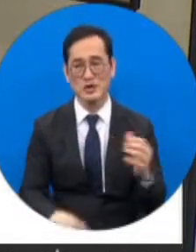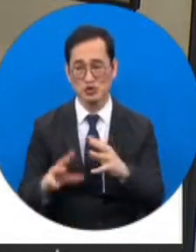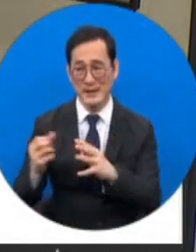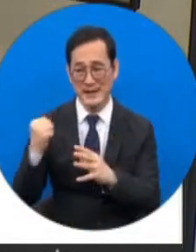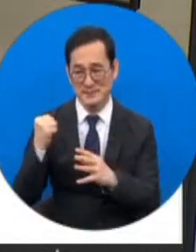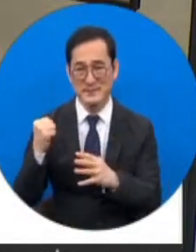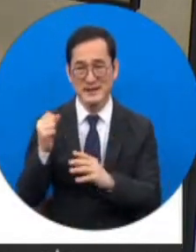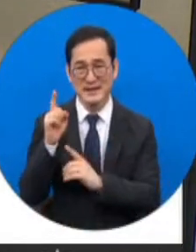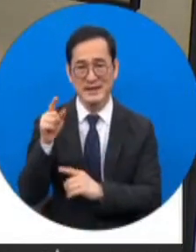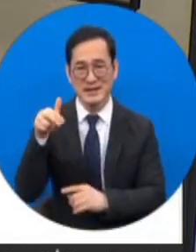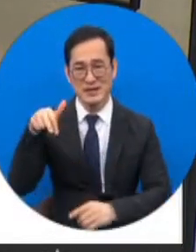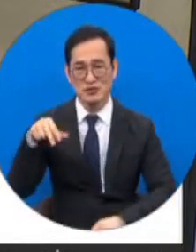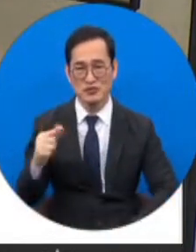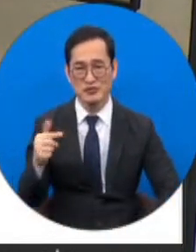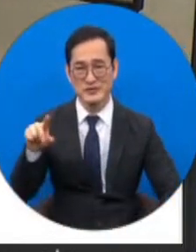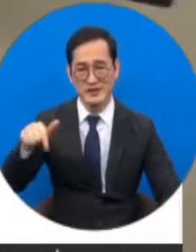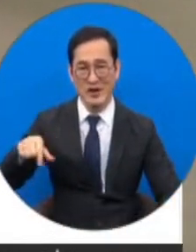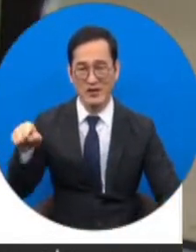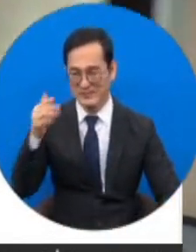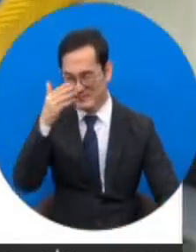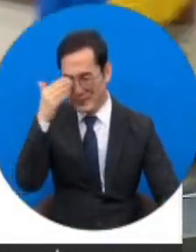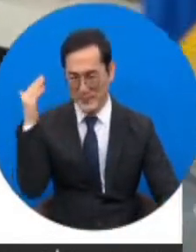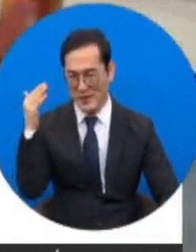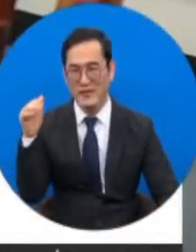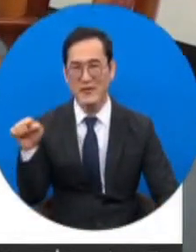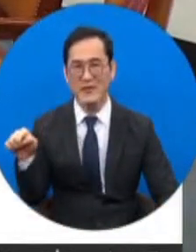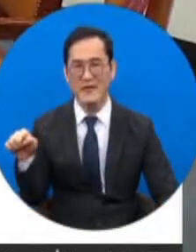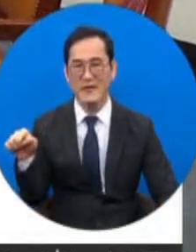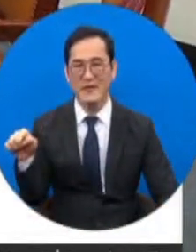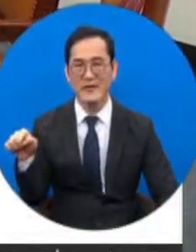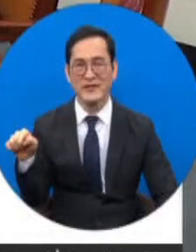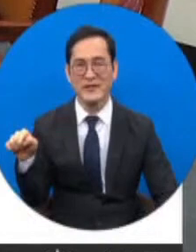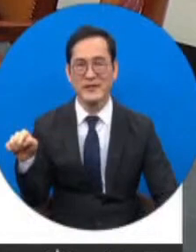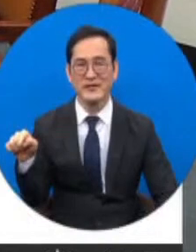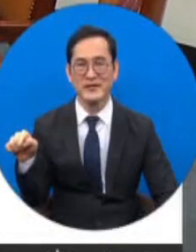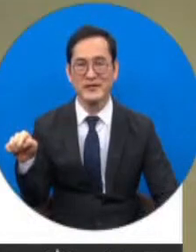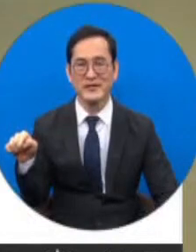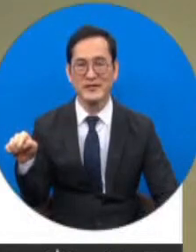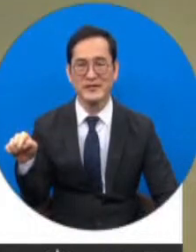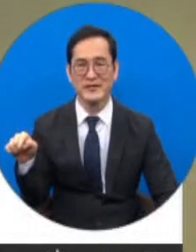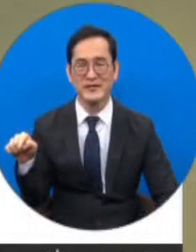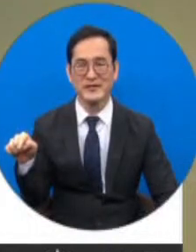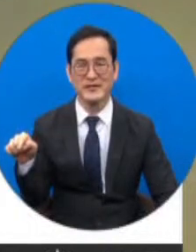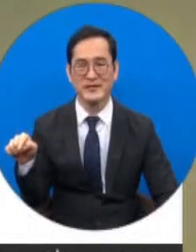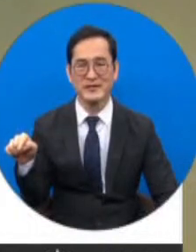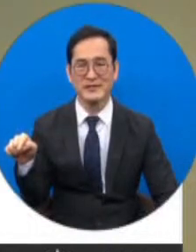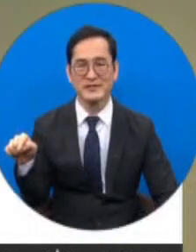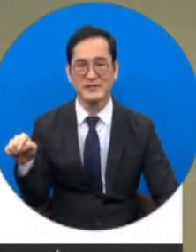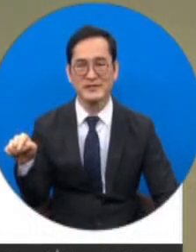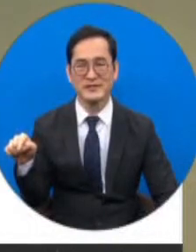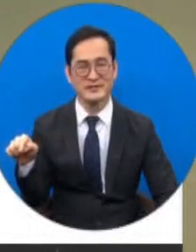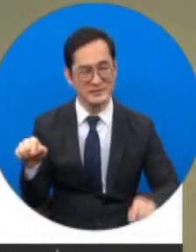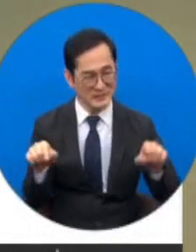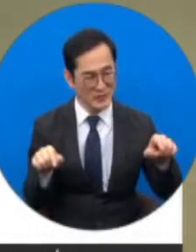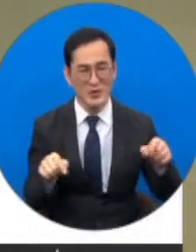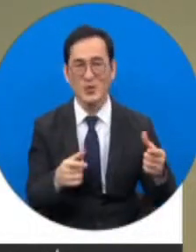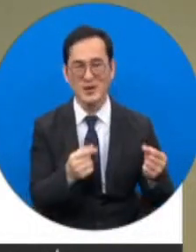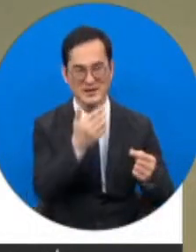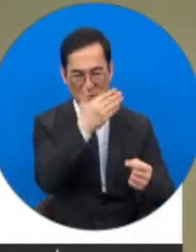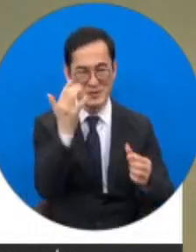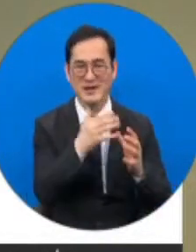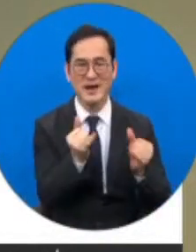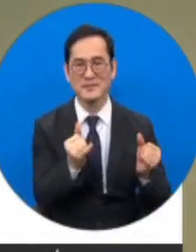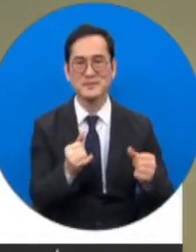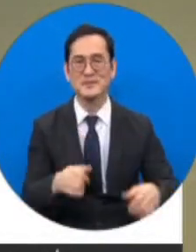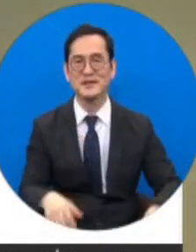인 이에 대표로 이당 속이 그 대표로 써 저 이 당의 변화 쇄신에